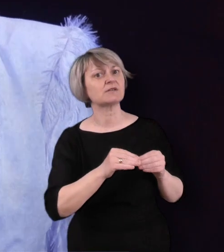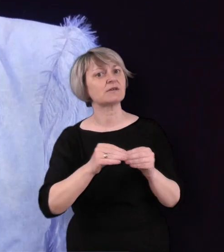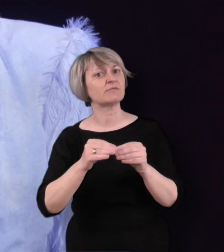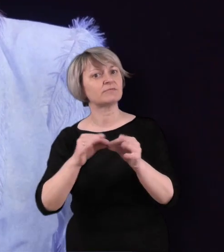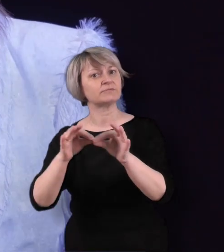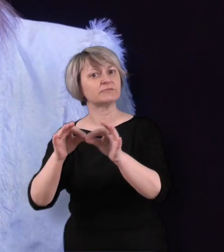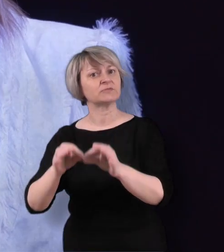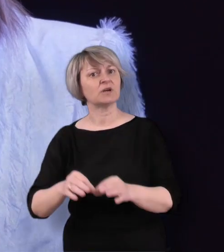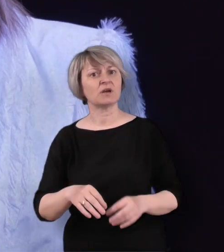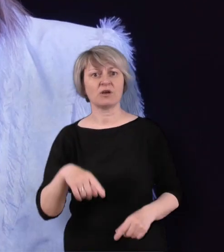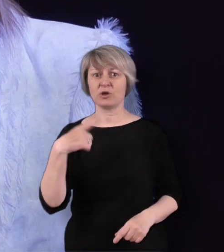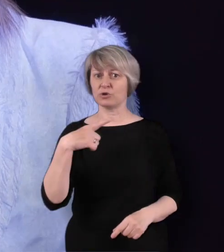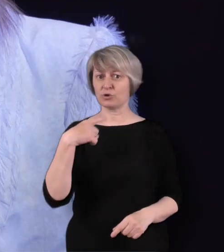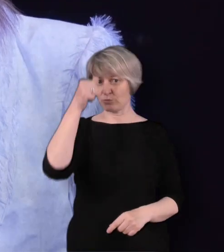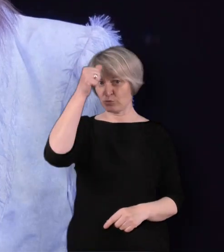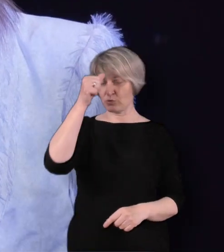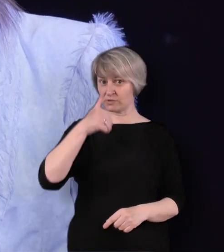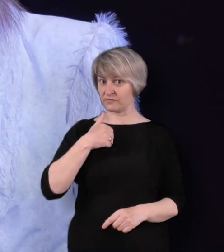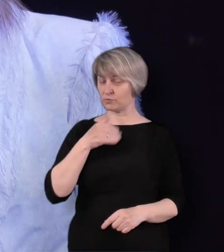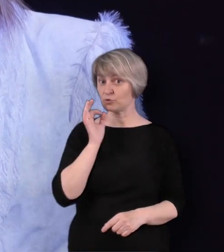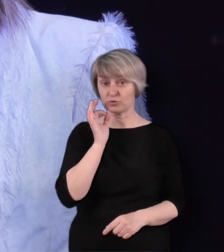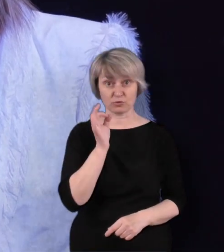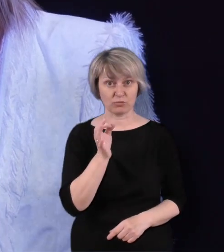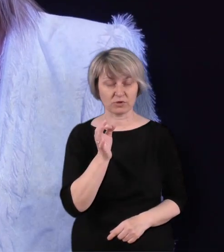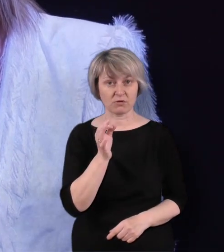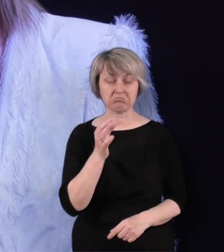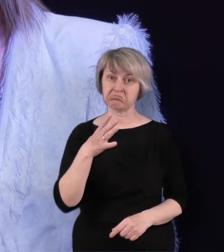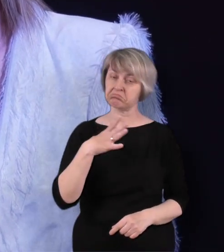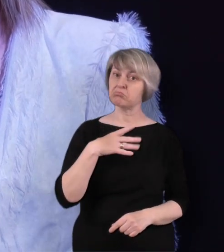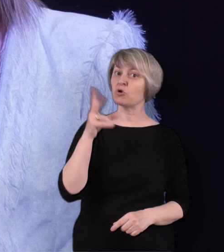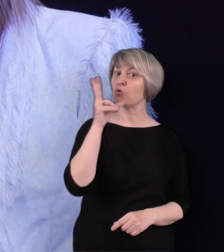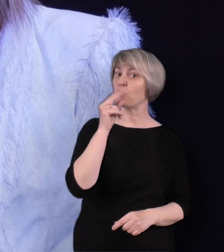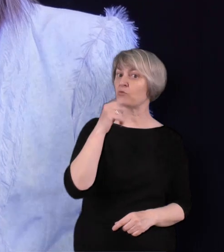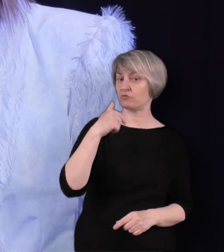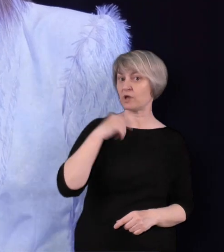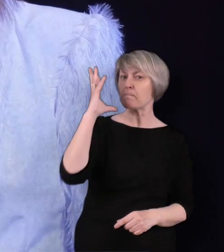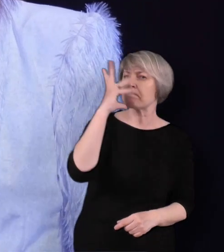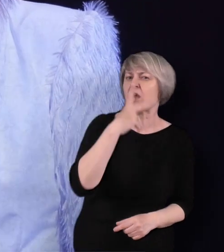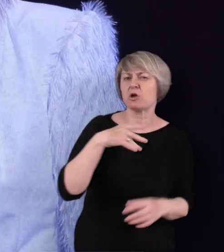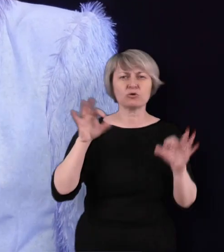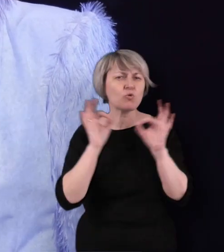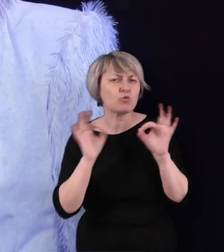Nikt do tej pory nie nazywał mnie dobrą. Owszem, piękną, straszliwą.